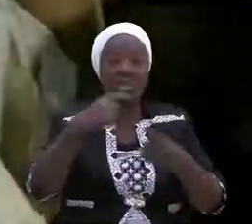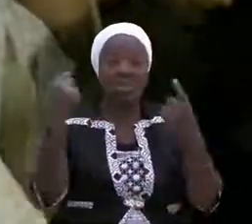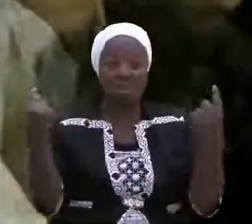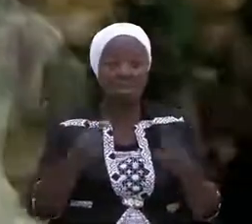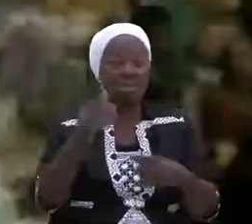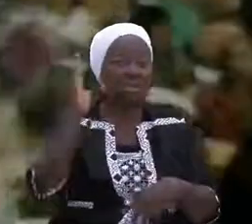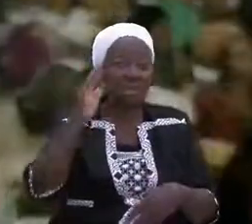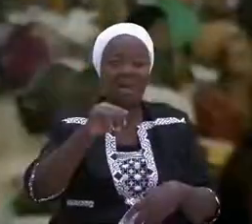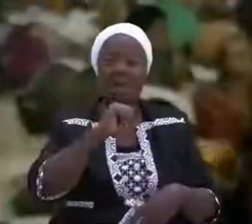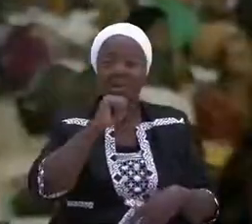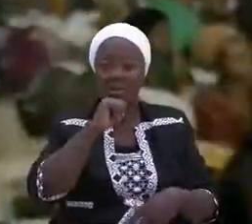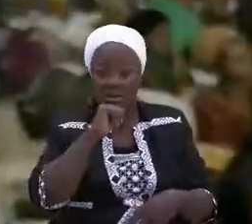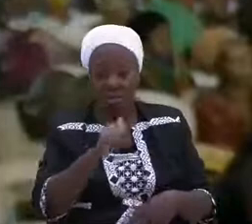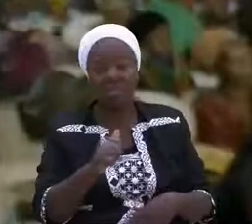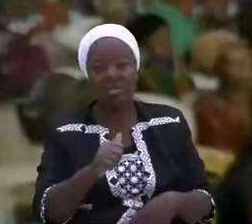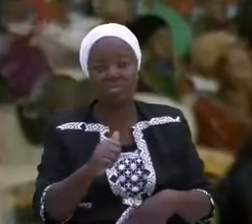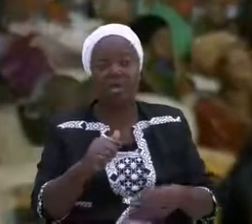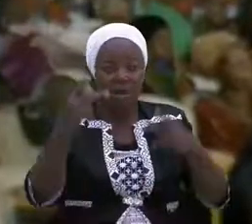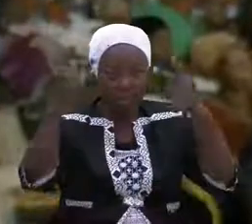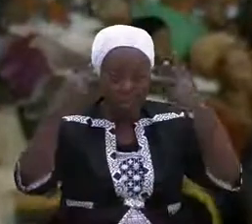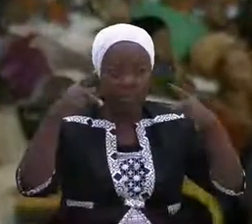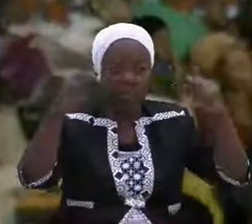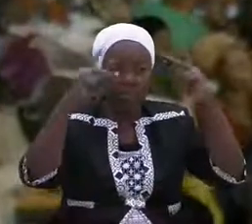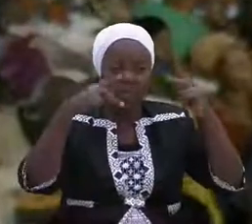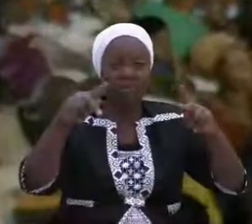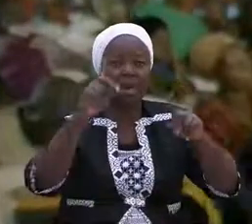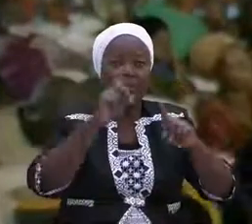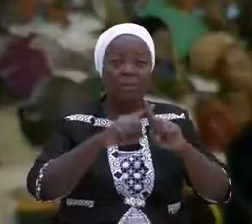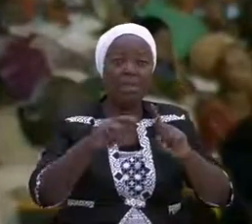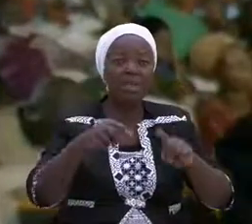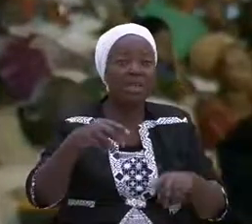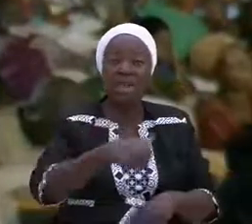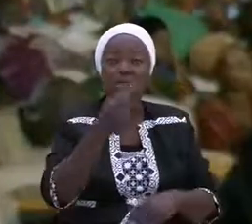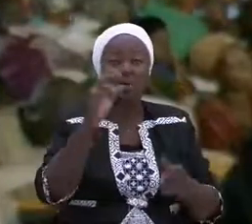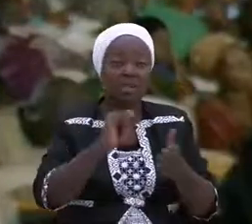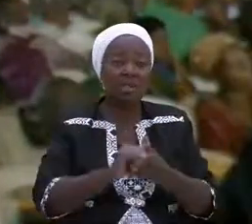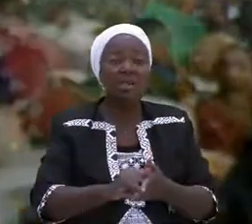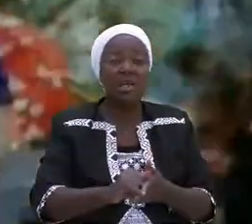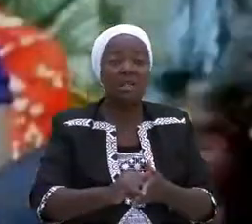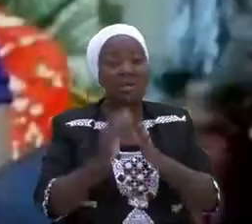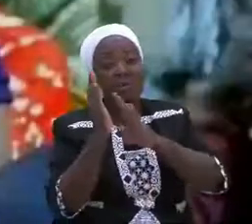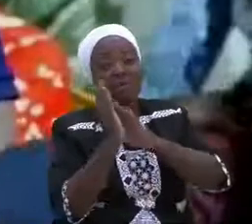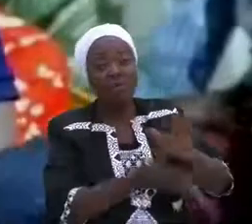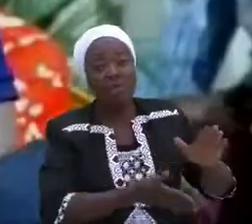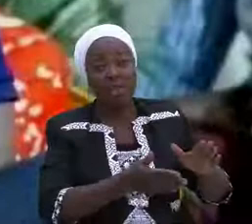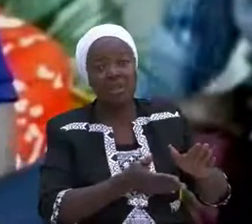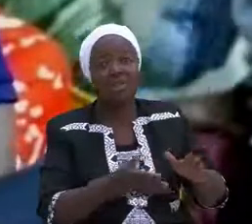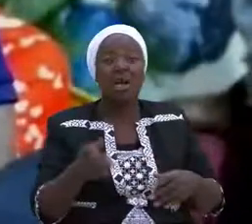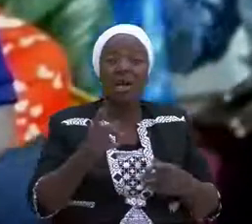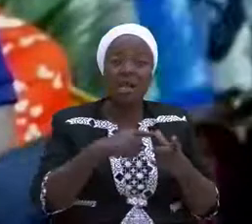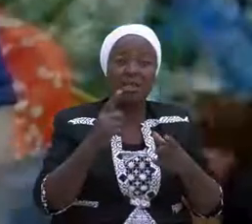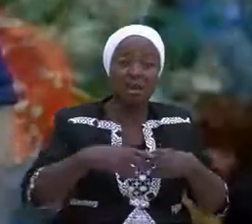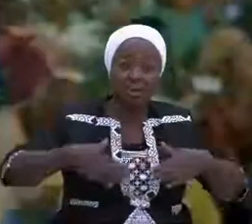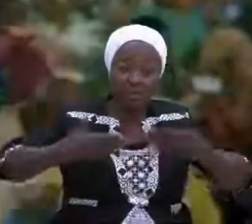point. Mais celui qui les avoue et les délaisse obtient